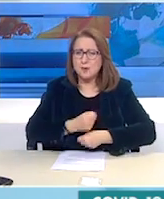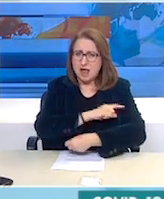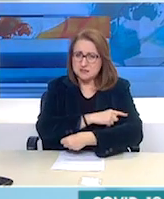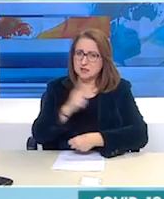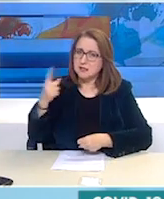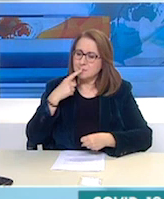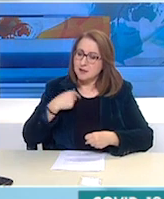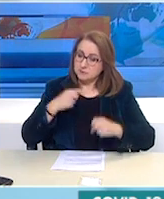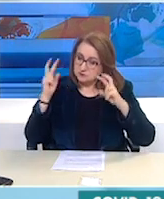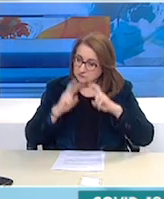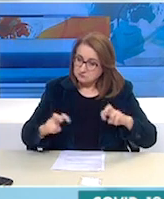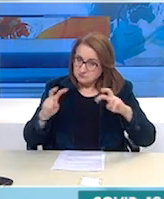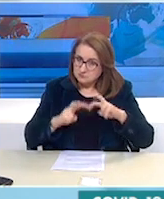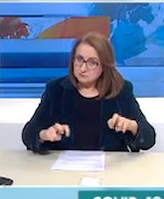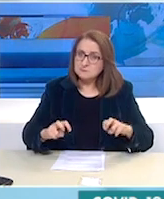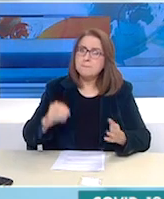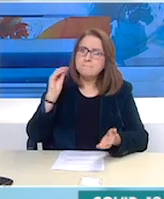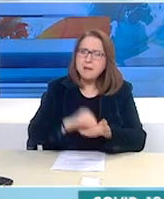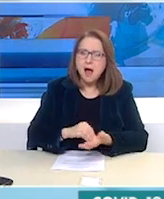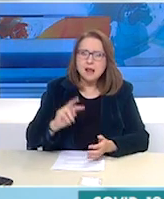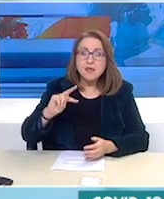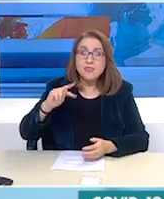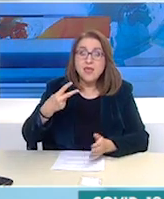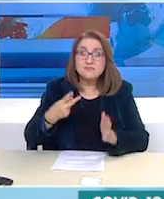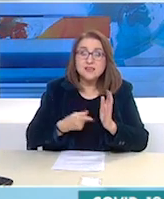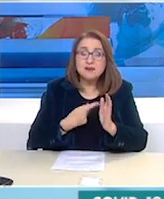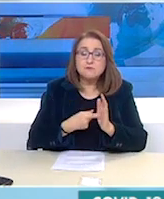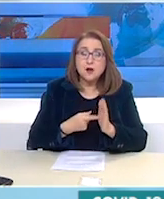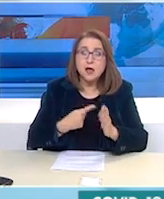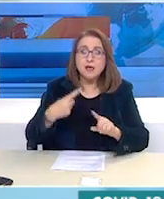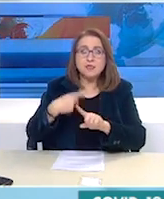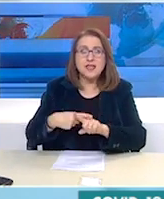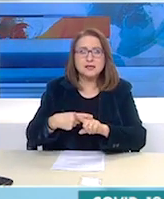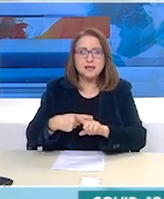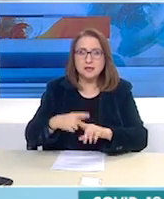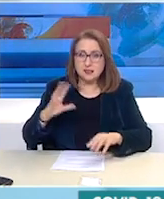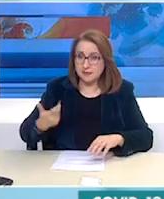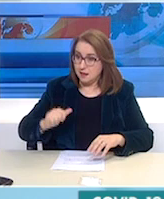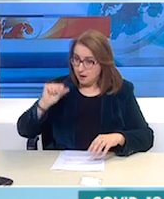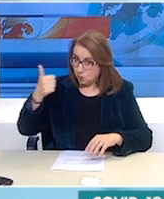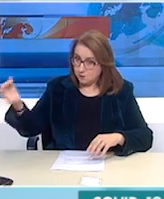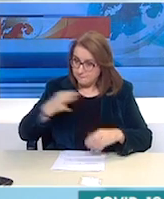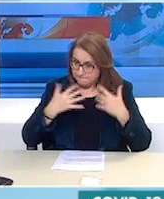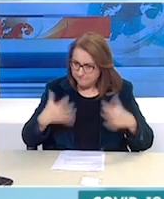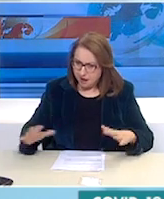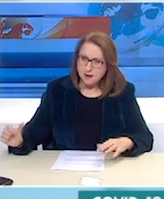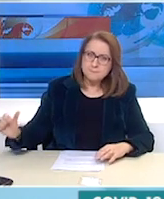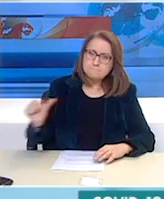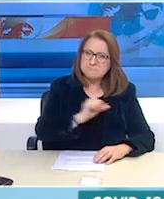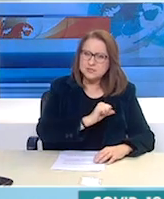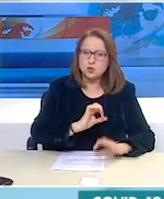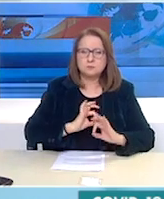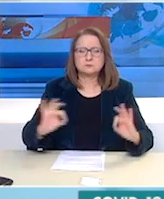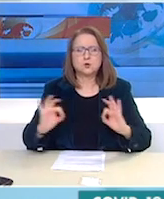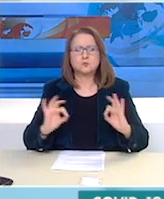που ελέγχθησαν ξανά θετικοί για τον ιό, ενώ είχαν αρχικά αρνητικό έλεγχο, είχαν αναρρώσει. Αυτό μπορεί να αφορά κακή τεχνική στη